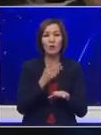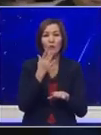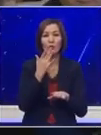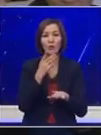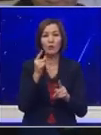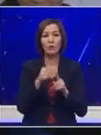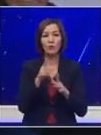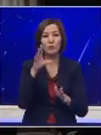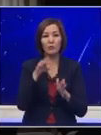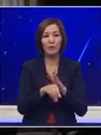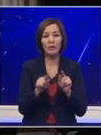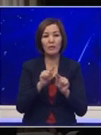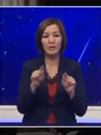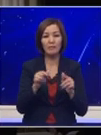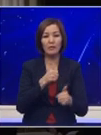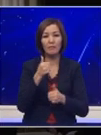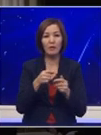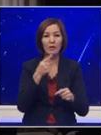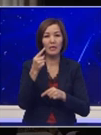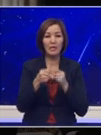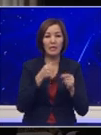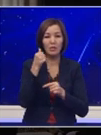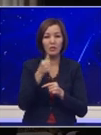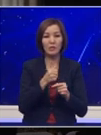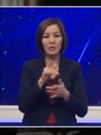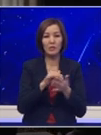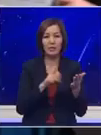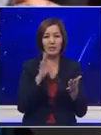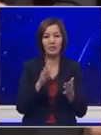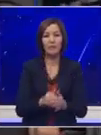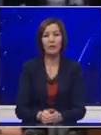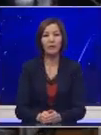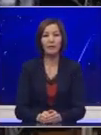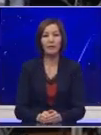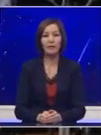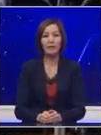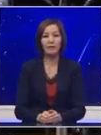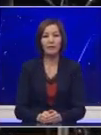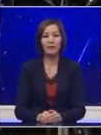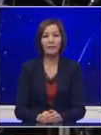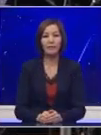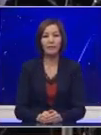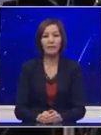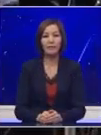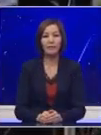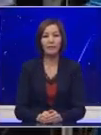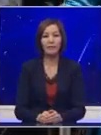кірер құндылықтарды дәріптейтін байқау келер жылы да жарасымды жалғасын таппақ. Камила Тыныштай, Қайрат Қазтұрғанов, Жетісу арнасы.